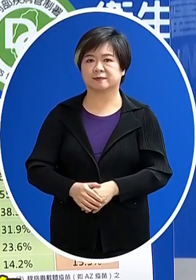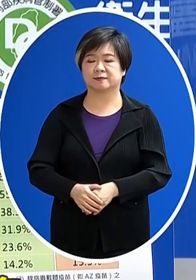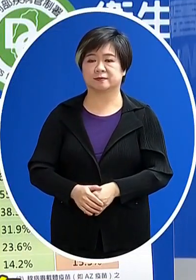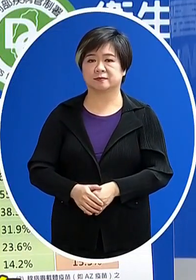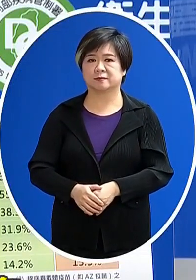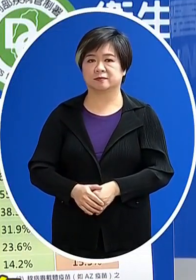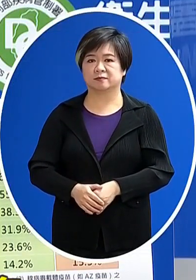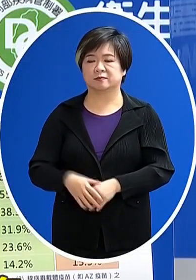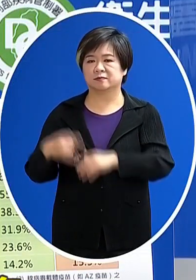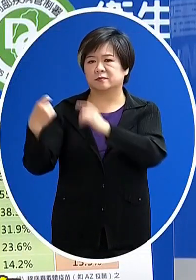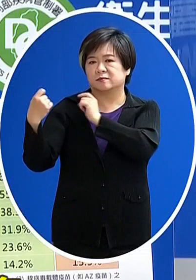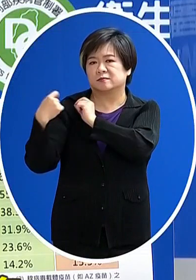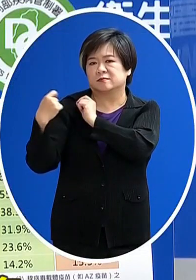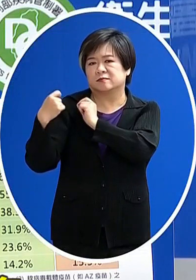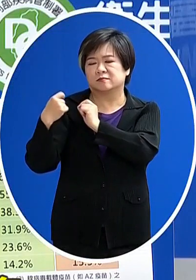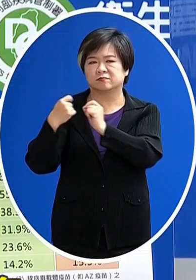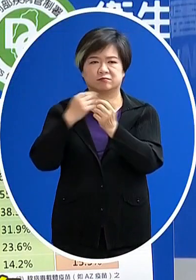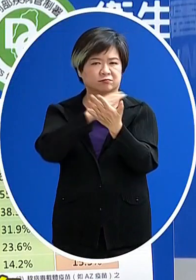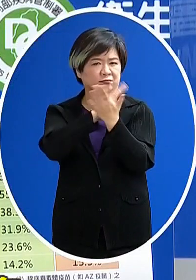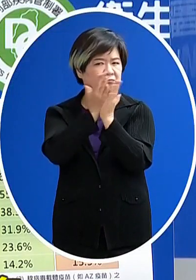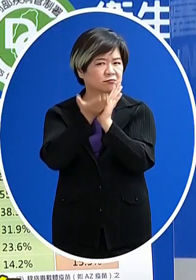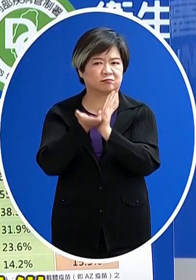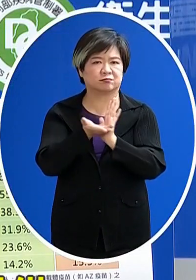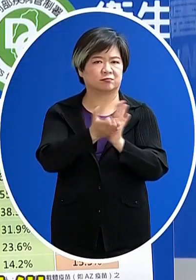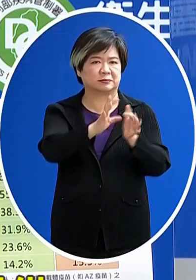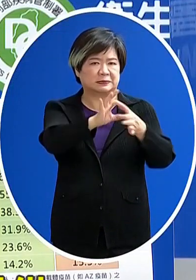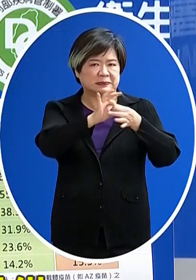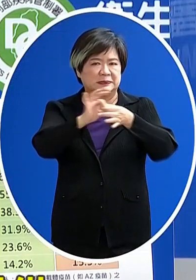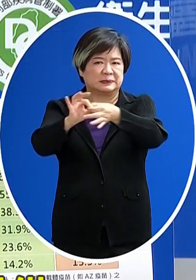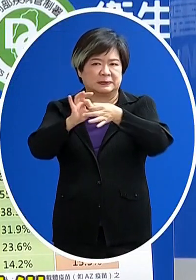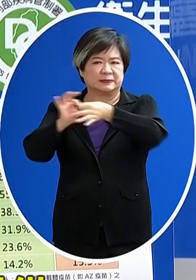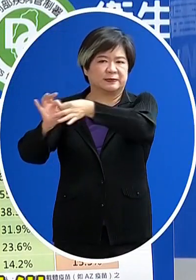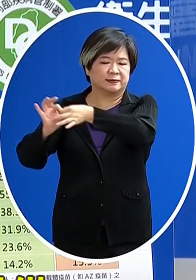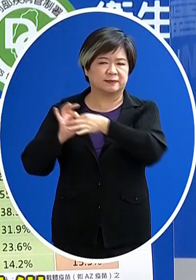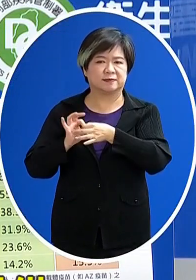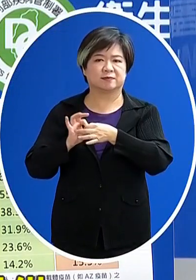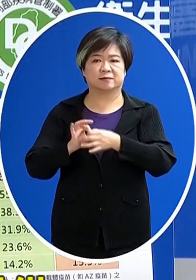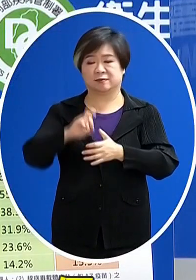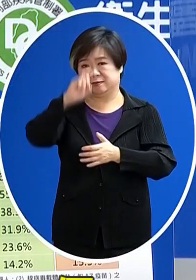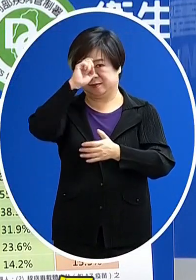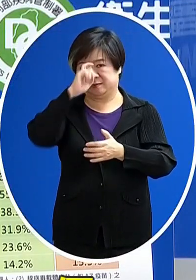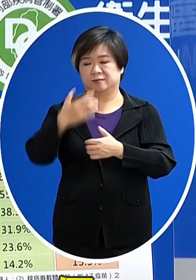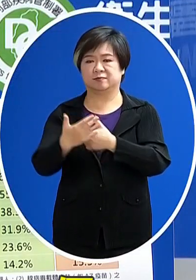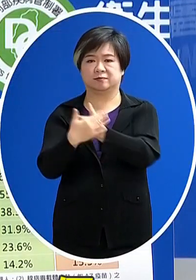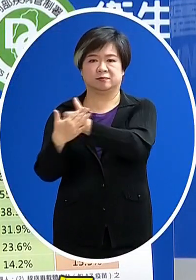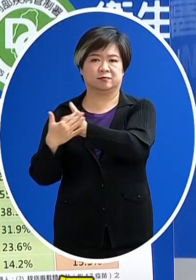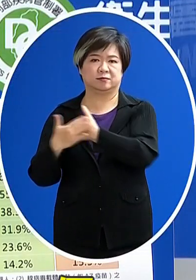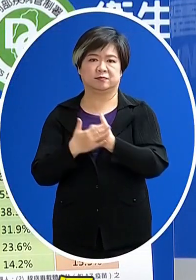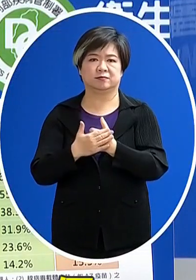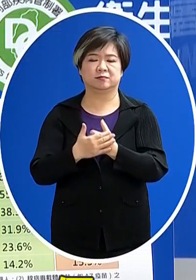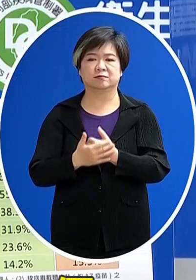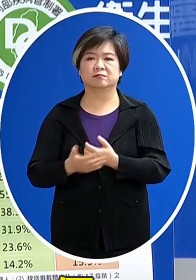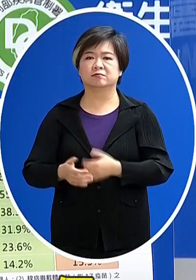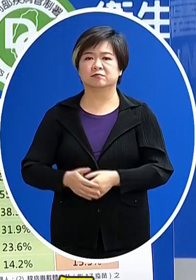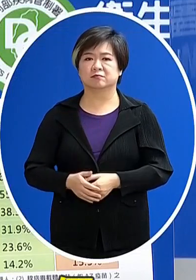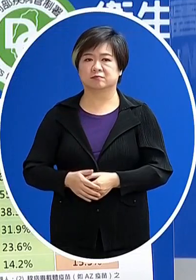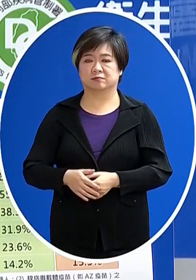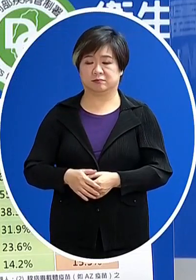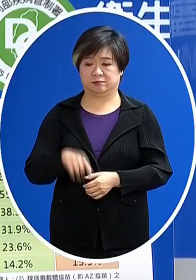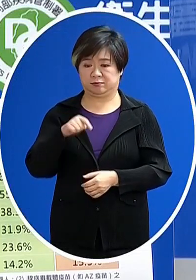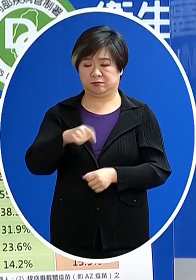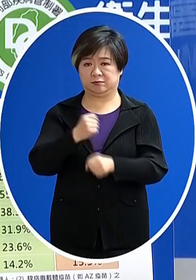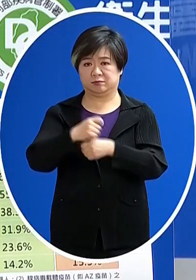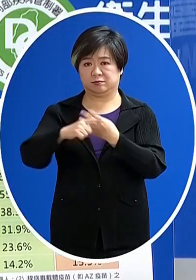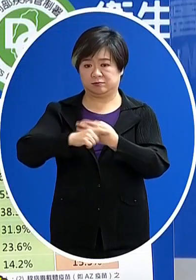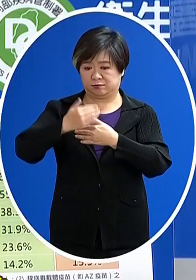何的讯息都有很多了，各路人马都要来提供，但我们这边还有一定的一个作业的程